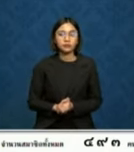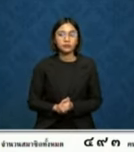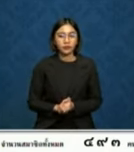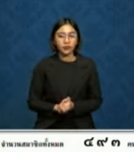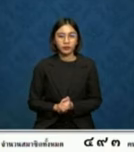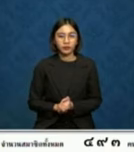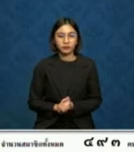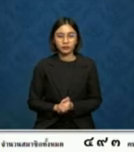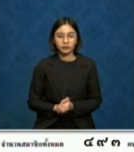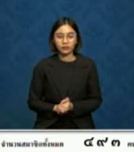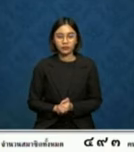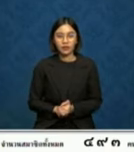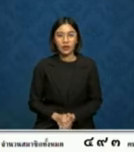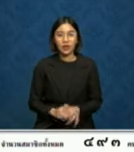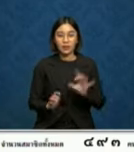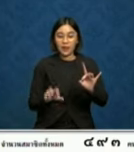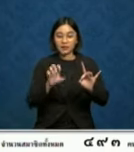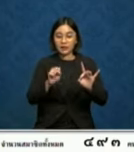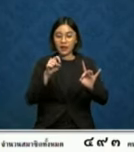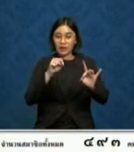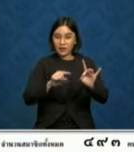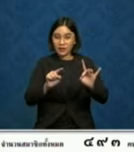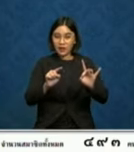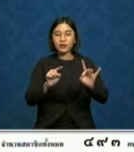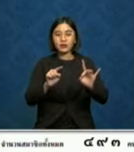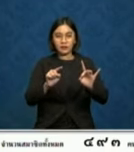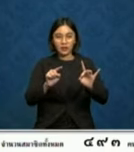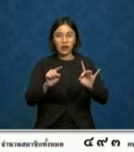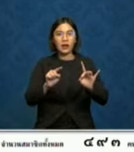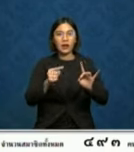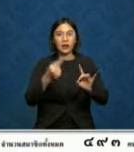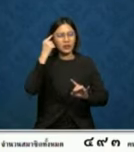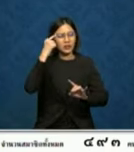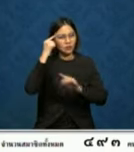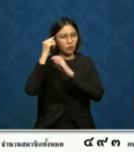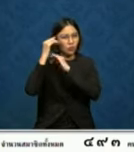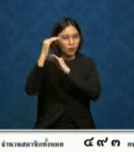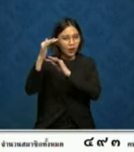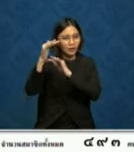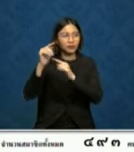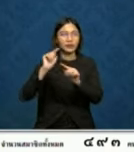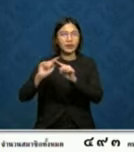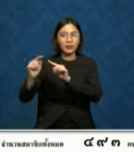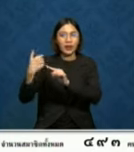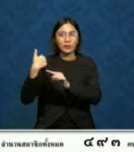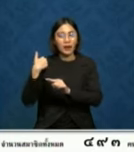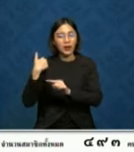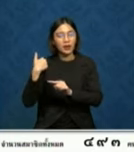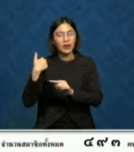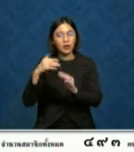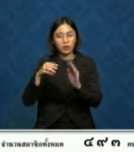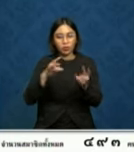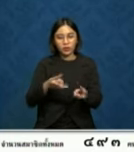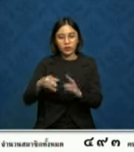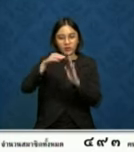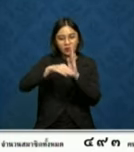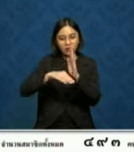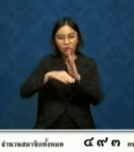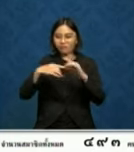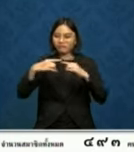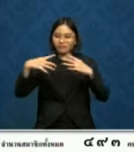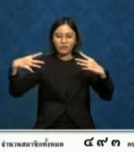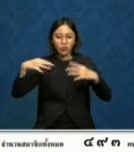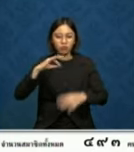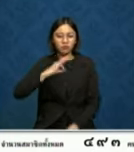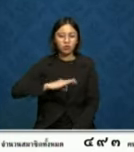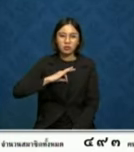บาท 800,000นี้ผลที่ได้คาคาดว่าจะได้รับและวิธีการดำเนินการช่างขัดใจและขัดความรู้